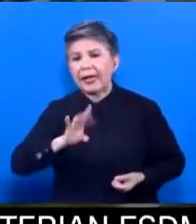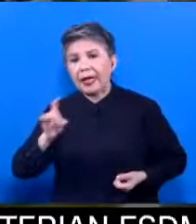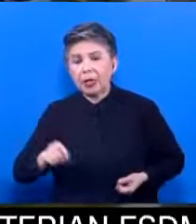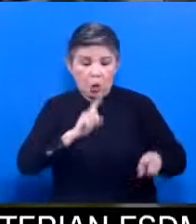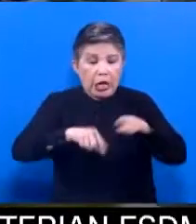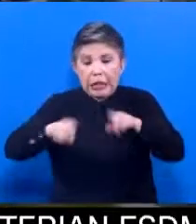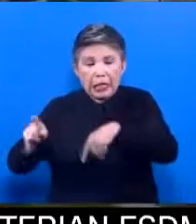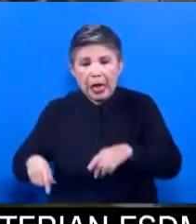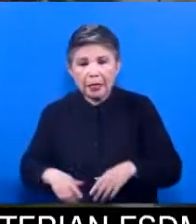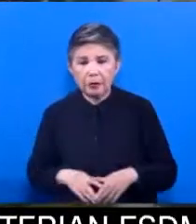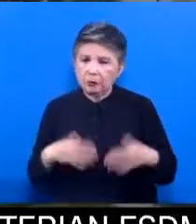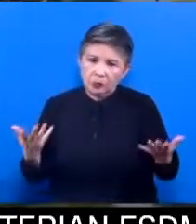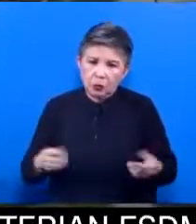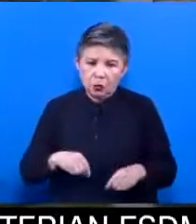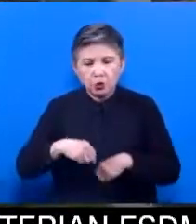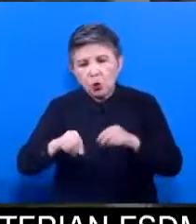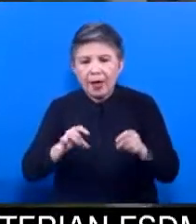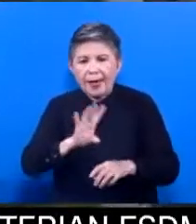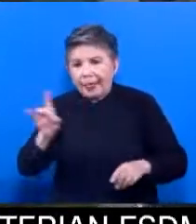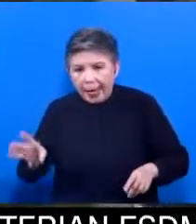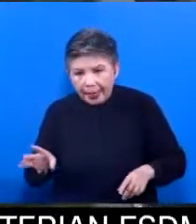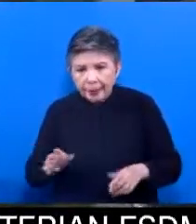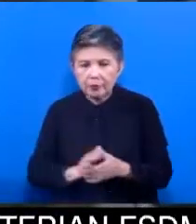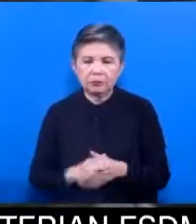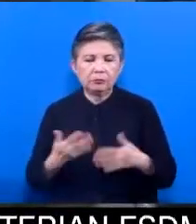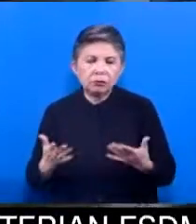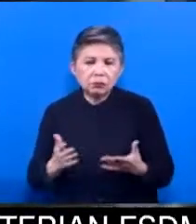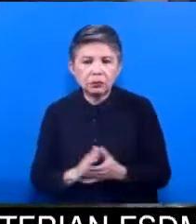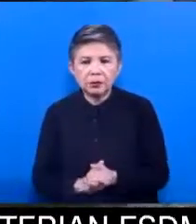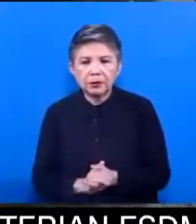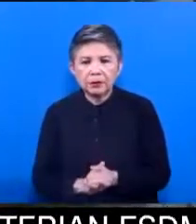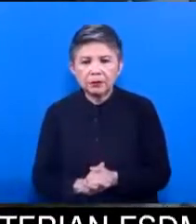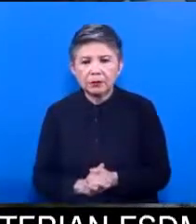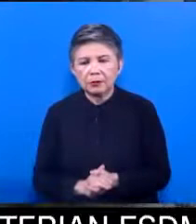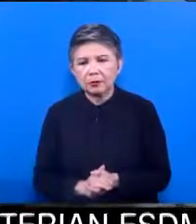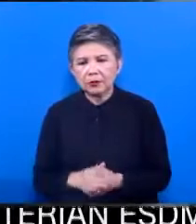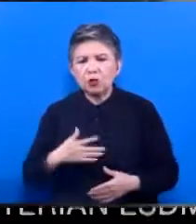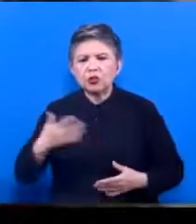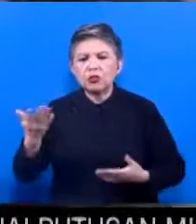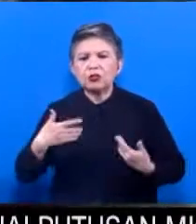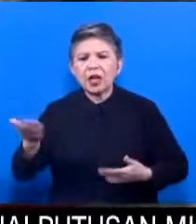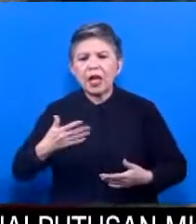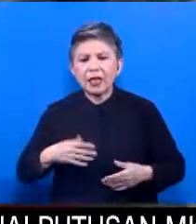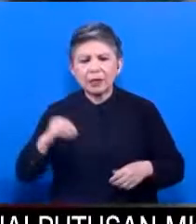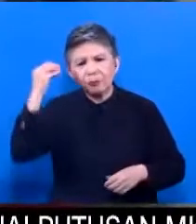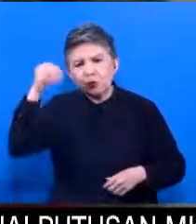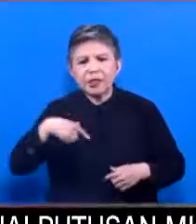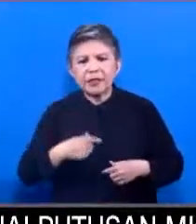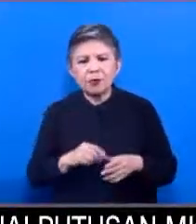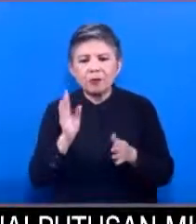1.000 langsung jalan, ada yang 5.004 itu. Udah langgaran kan susah, bingung jualnya